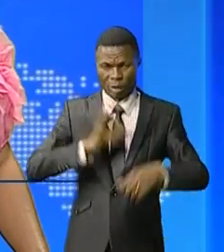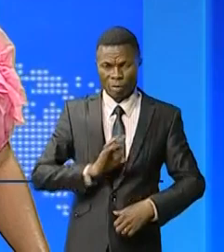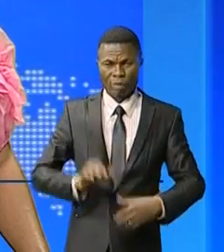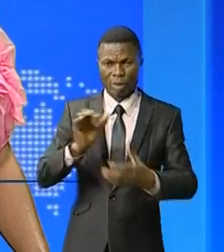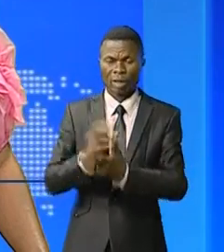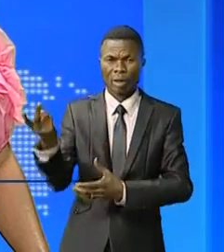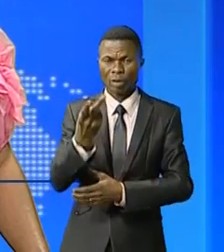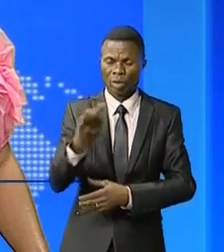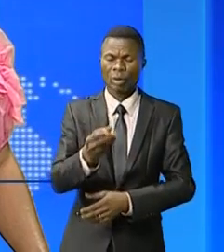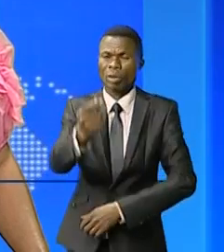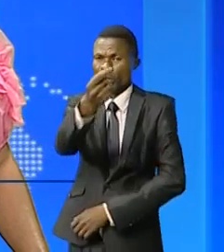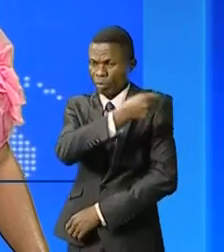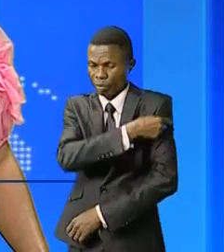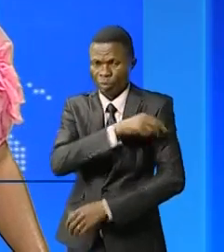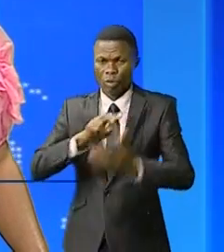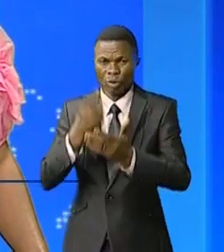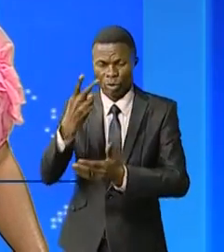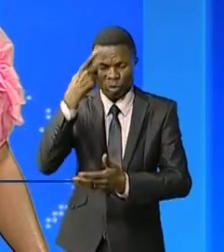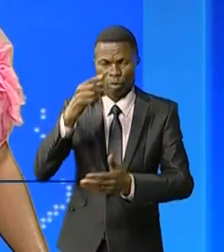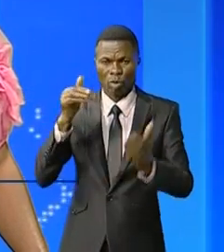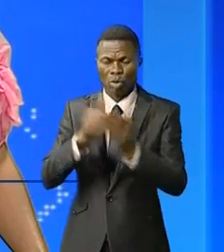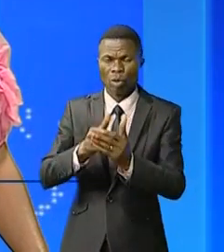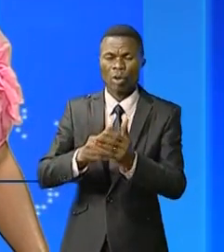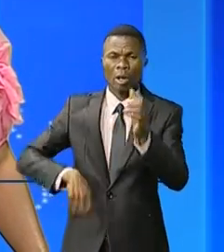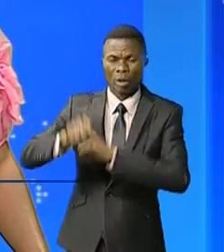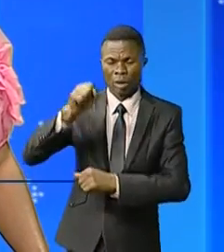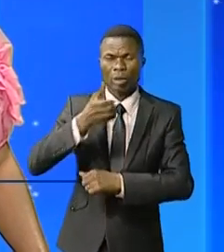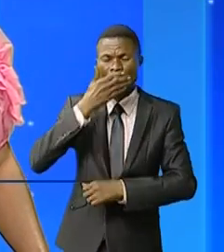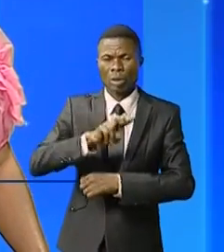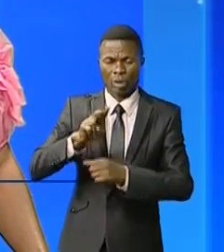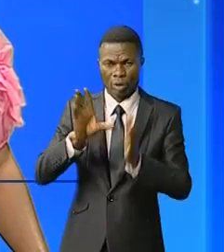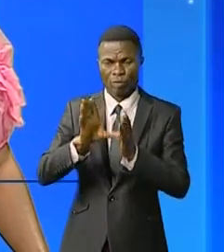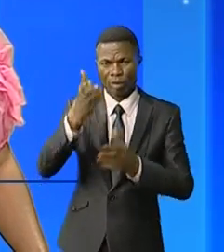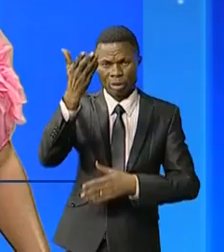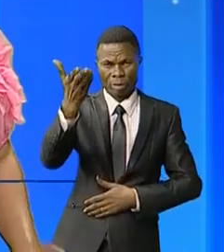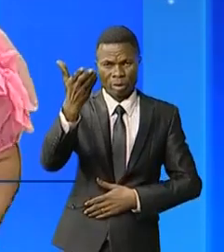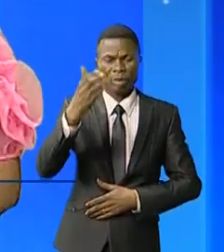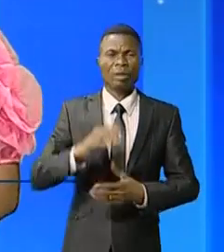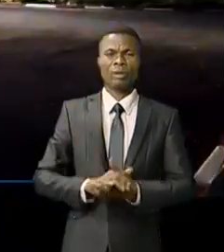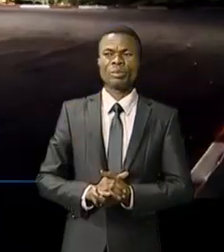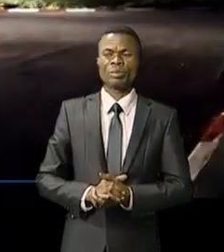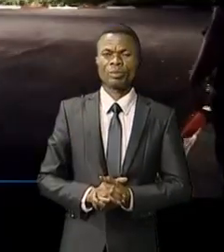deuxième dose du vaccin contre la COVID-19. Patrick Michel Moukoui nous en parle dans ses reportages.